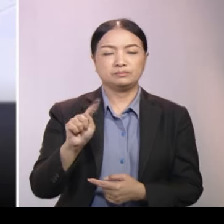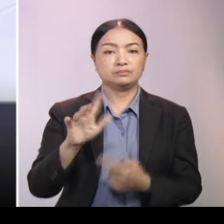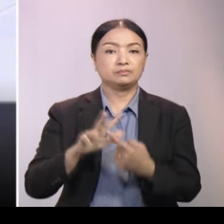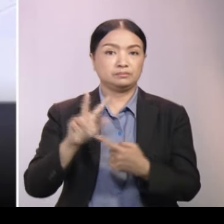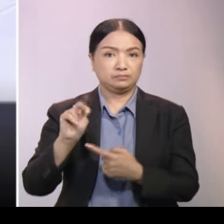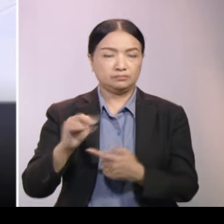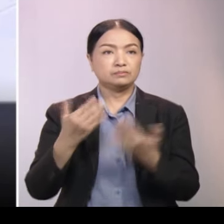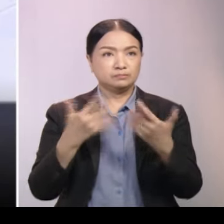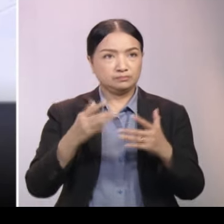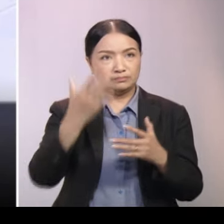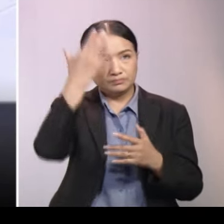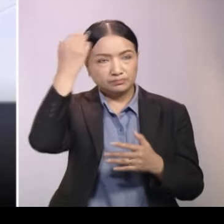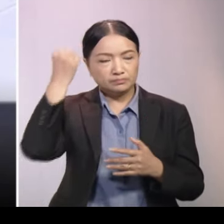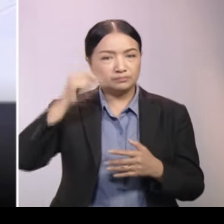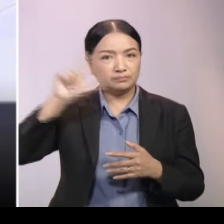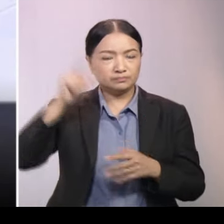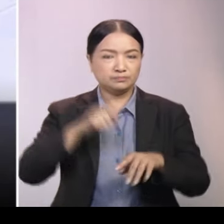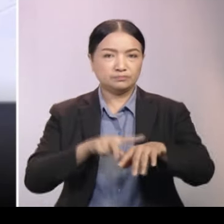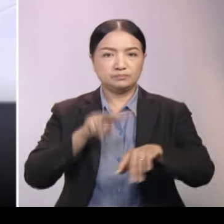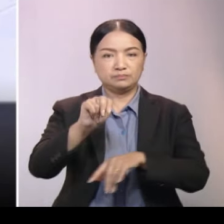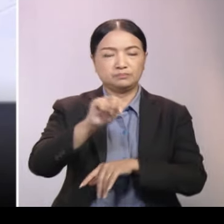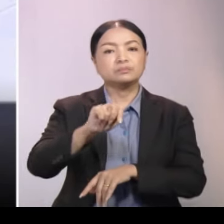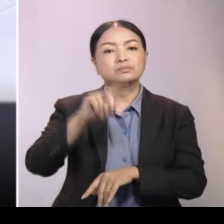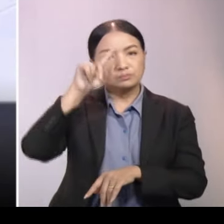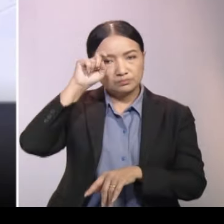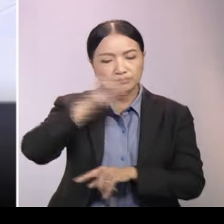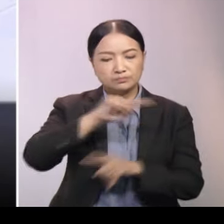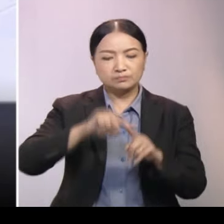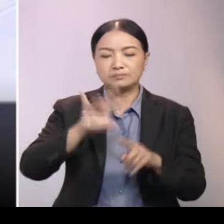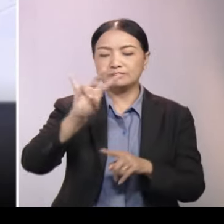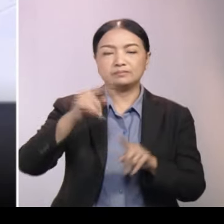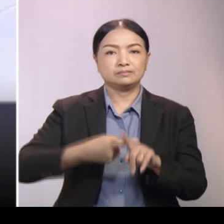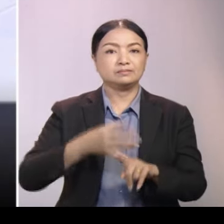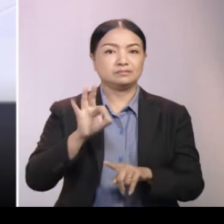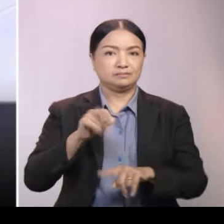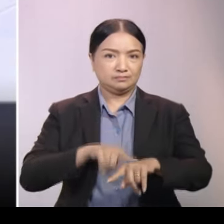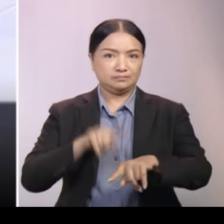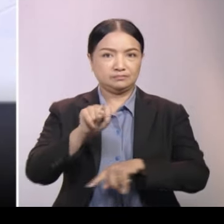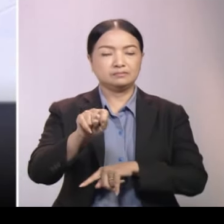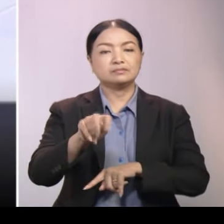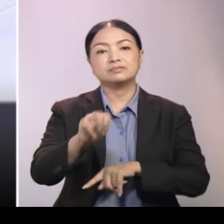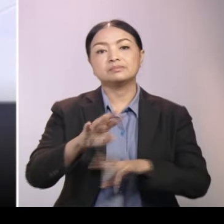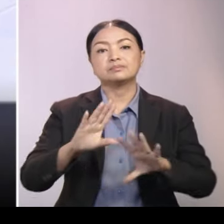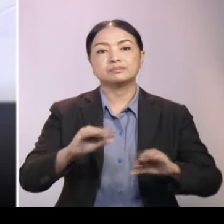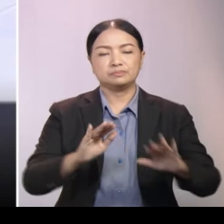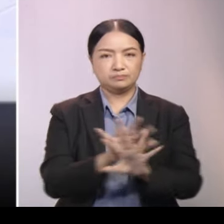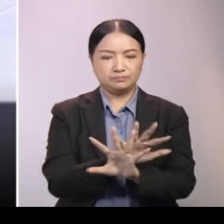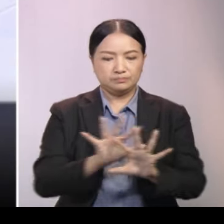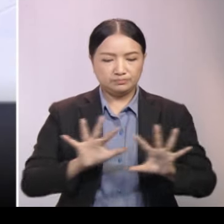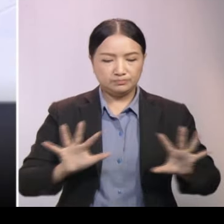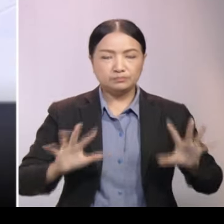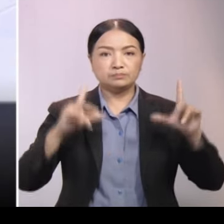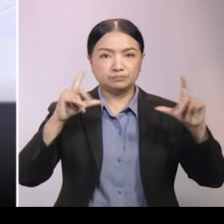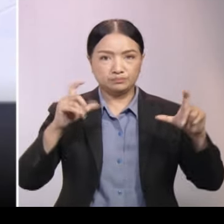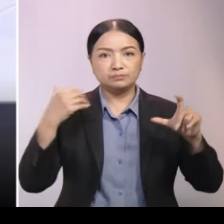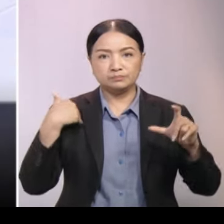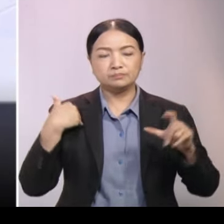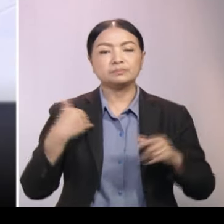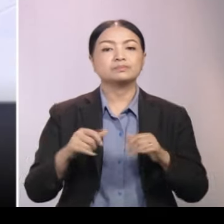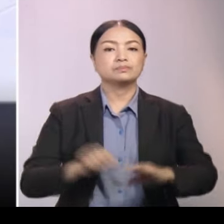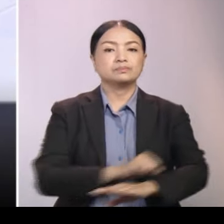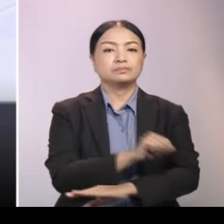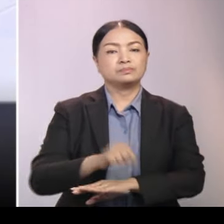ประชุมคณะรัฐมนตรีทันทีในวันเสาร์ที่7กันยายนนี้โดยก่อนการประชุมคณะรัฐมนตรีจะมีการถ่ายภาพหมู่ ่คณะรัฐมนตรีทั้งคณะที่